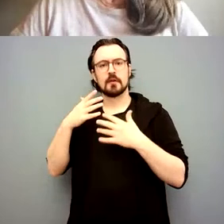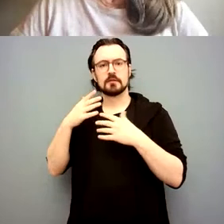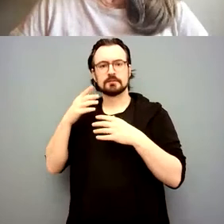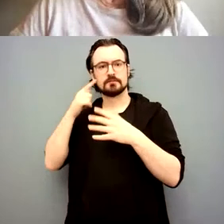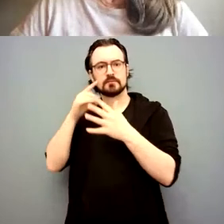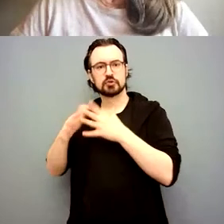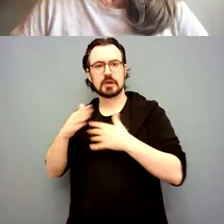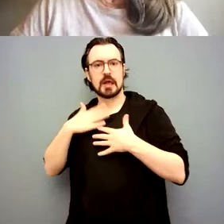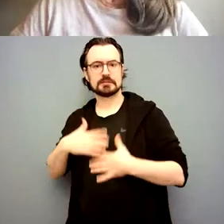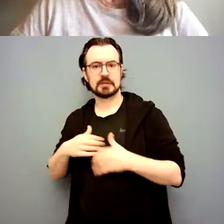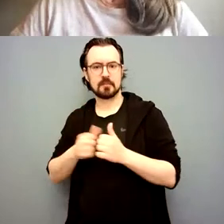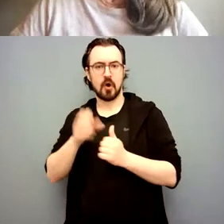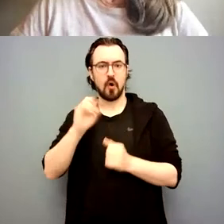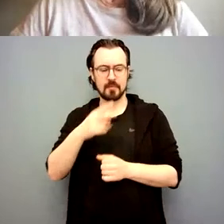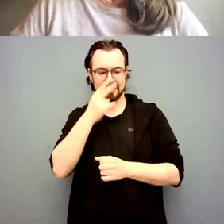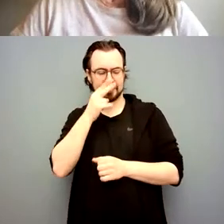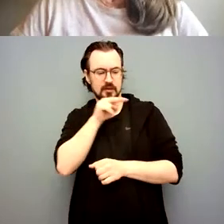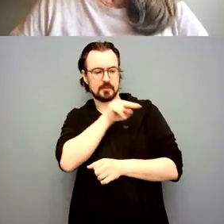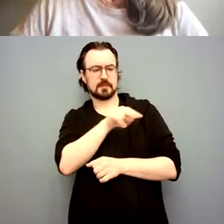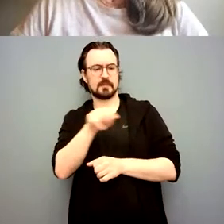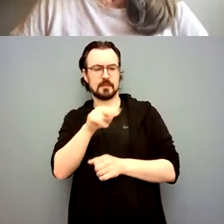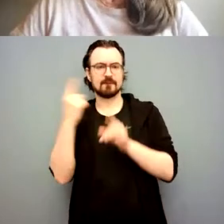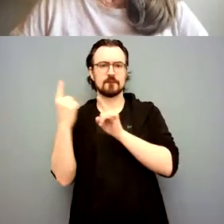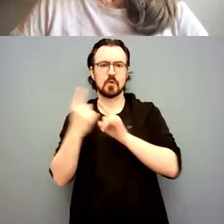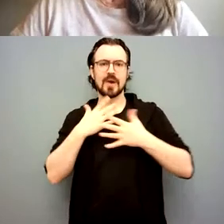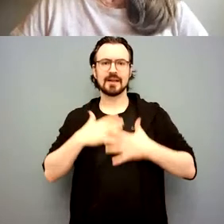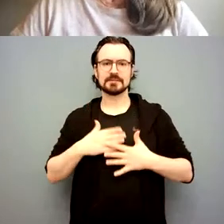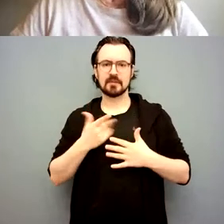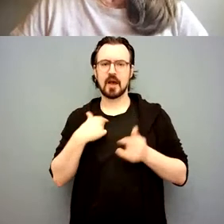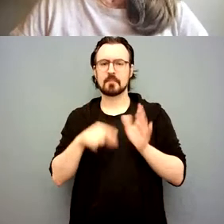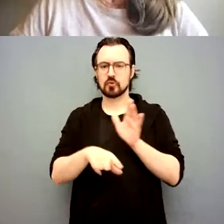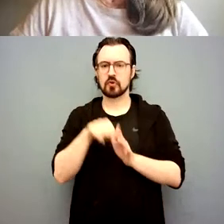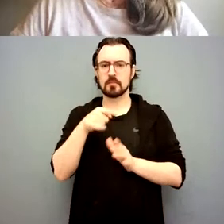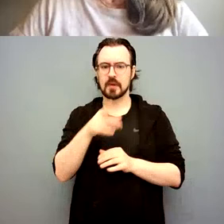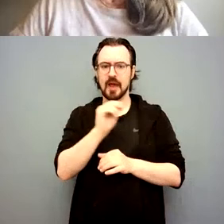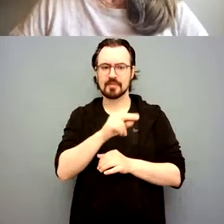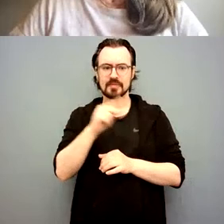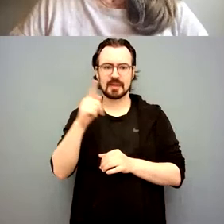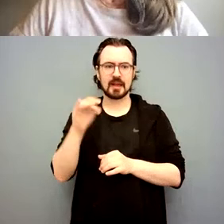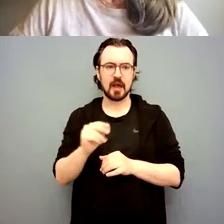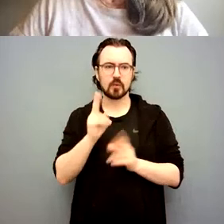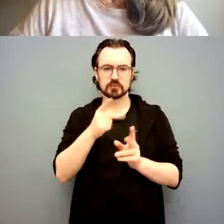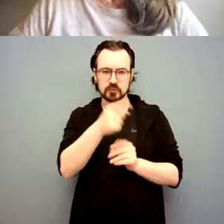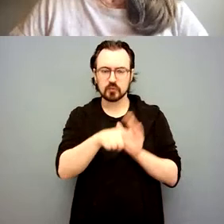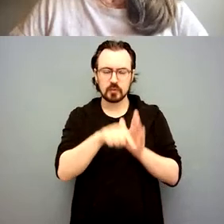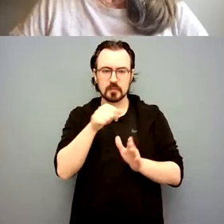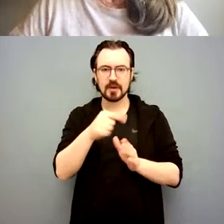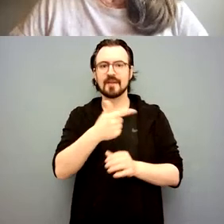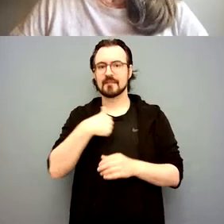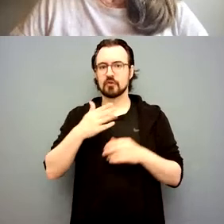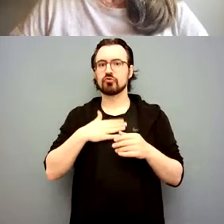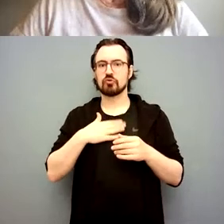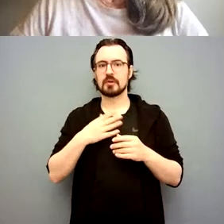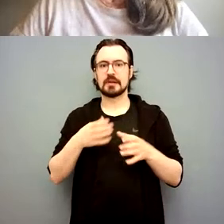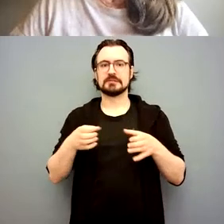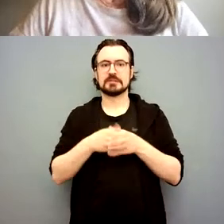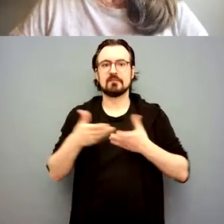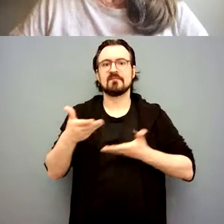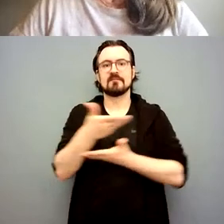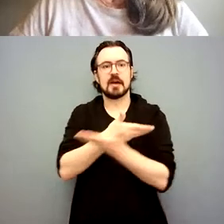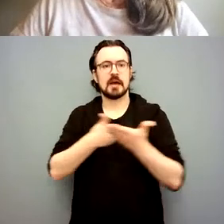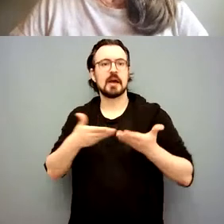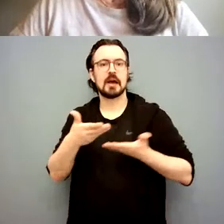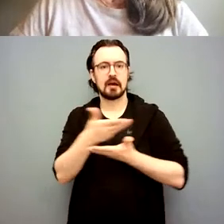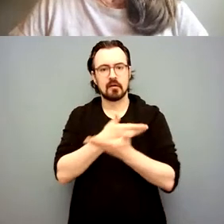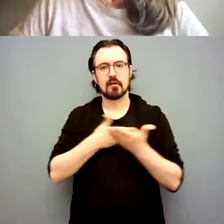tittar man lite mer på folkhälsan, så du var inne på det också Annika, att vi tycker att samverkan med